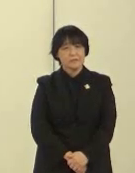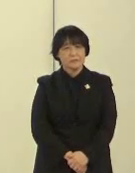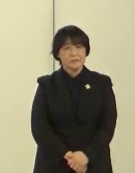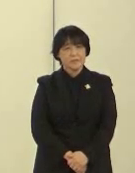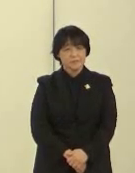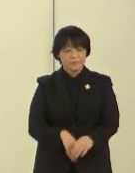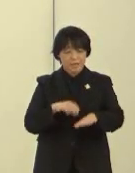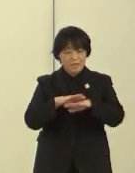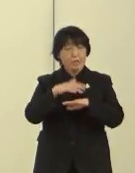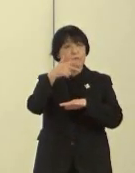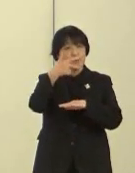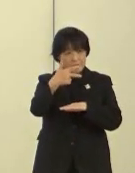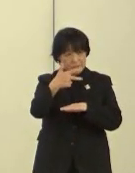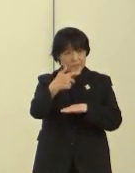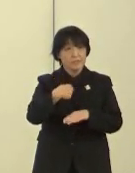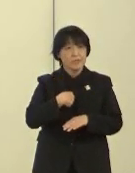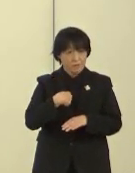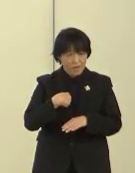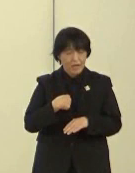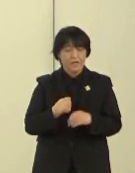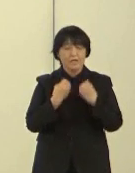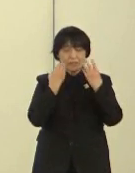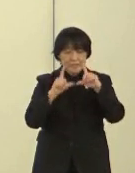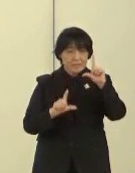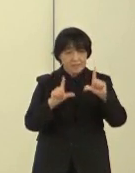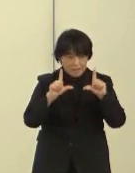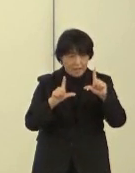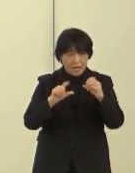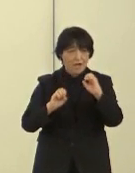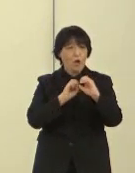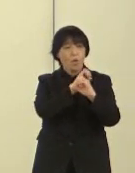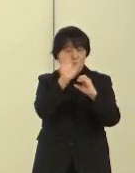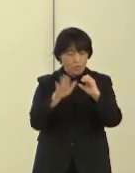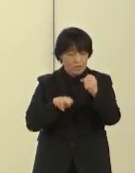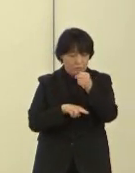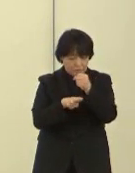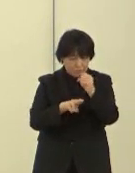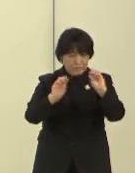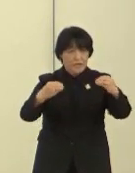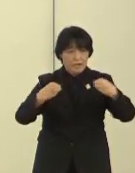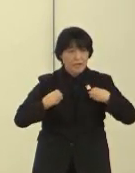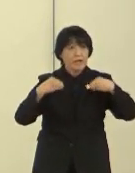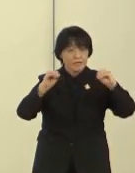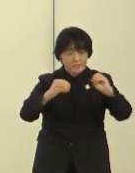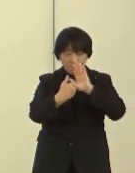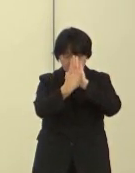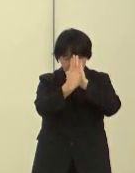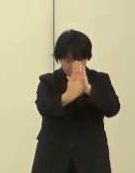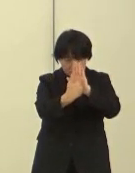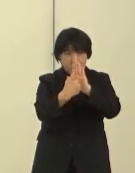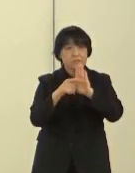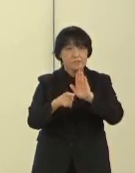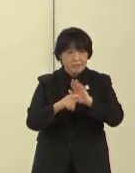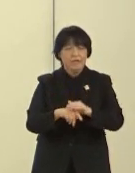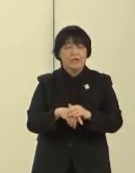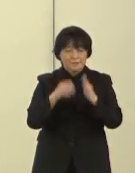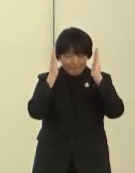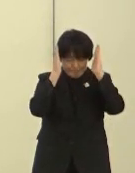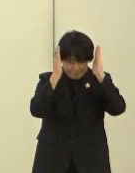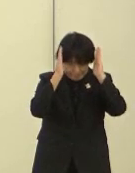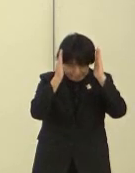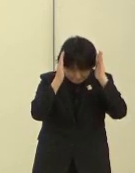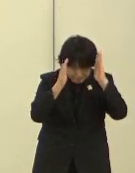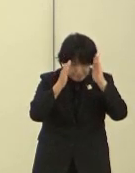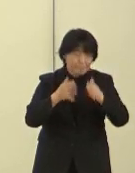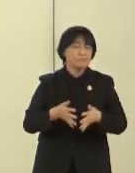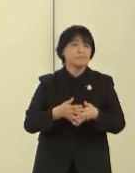札幌市は引き続きこの新型コロナウイルスの感染防止、このことに全力を挙げて取り組んで